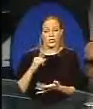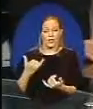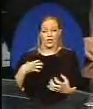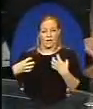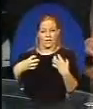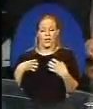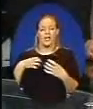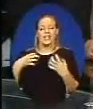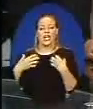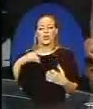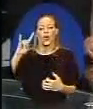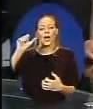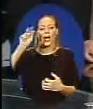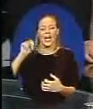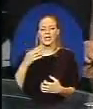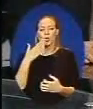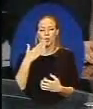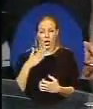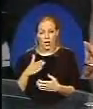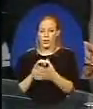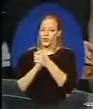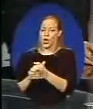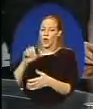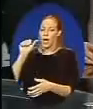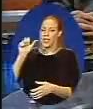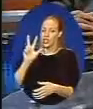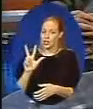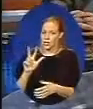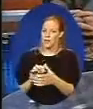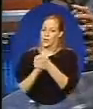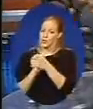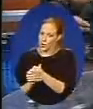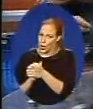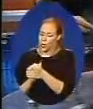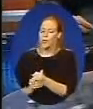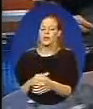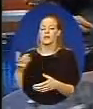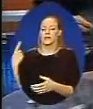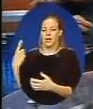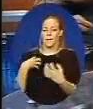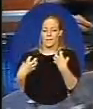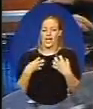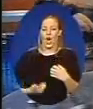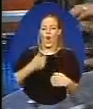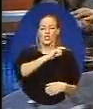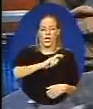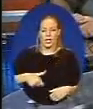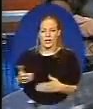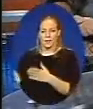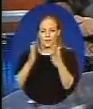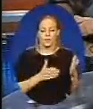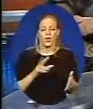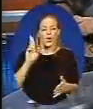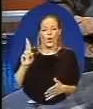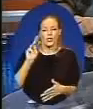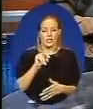מועלה בתיאטרון החאן בירושלים. שלום לאריה צ'רנר. שלום וברכה. שמשחק את ראש העיר,